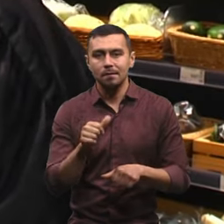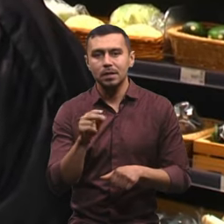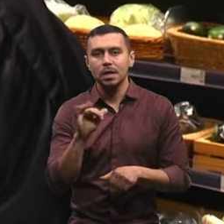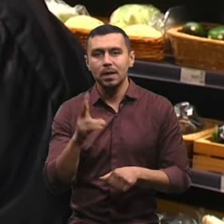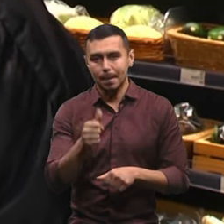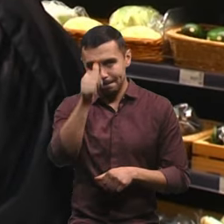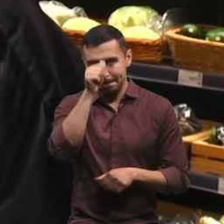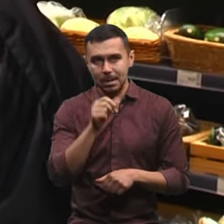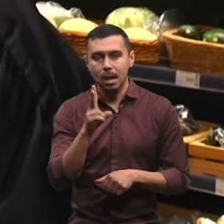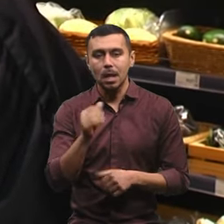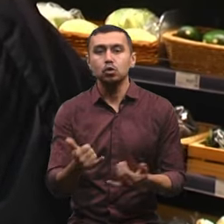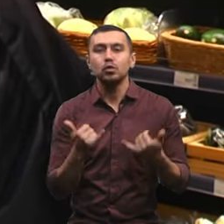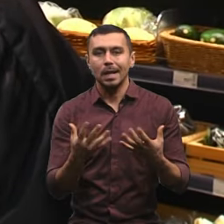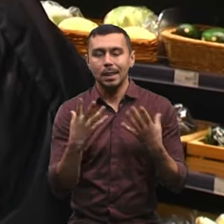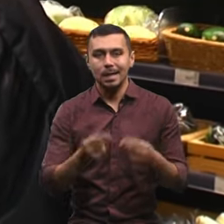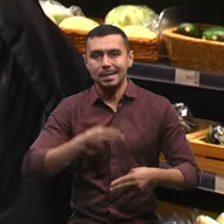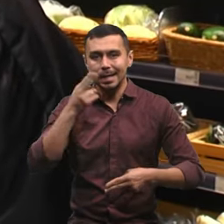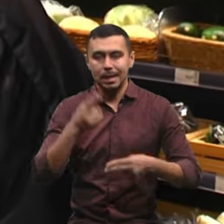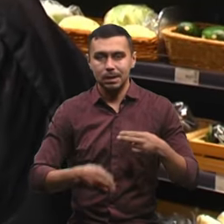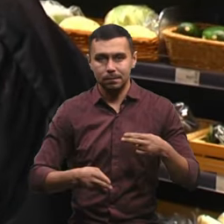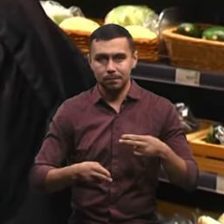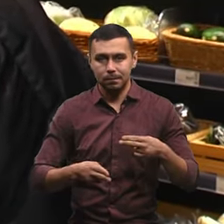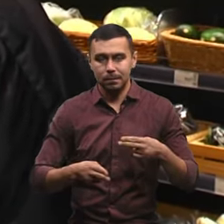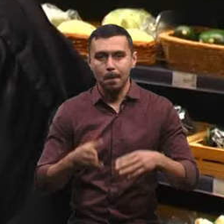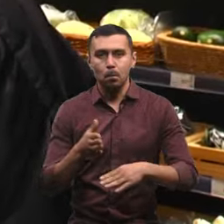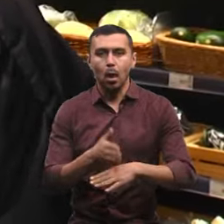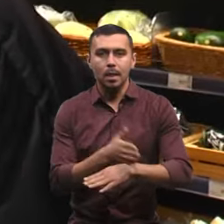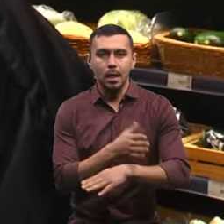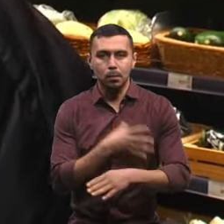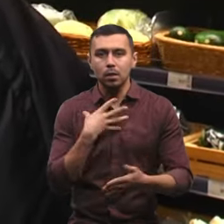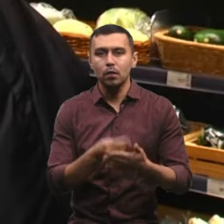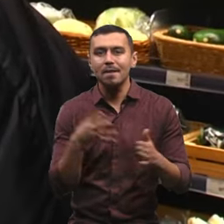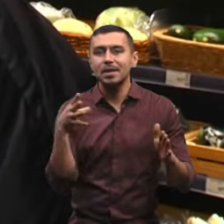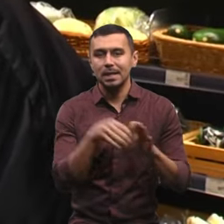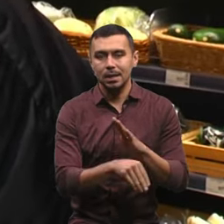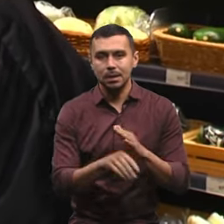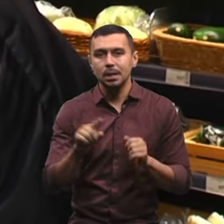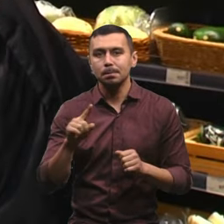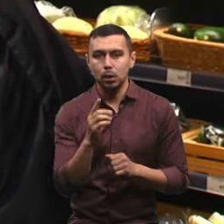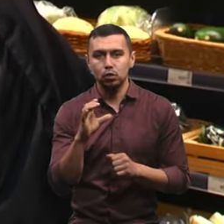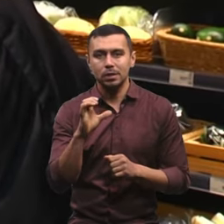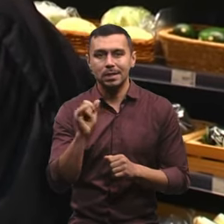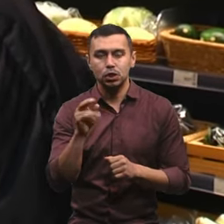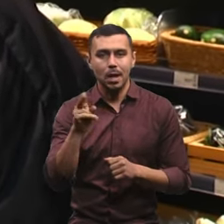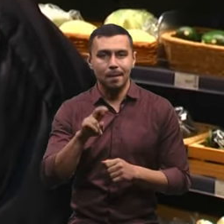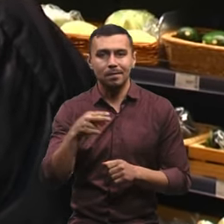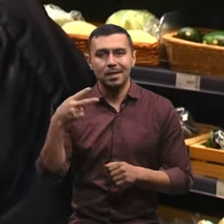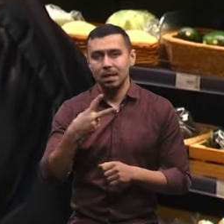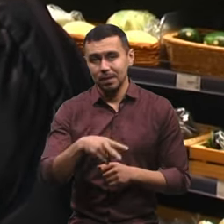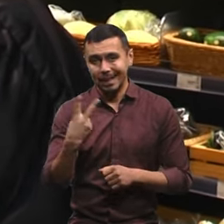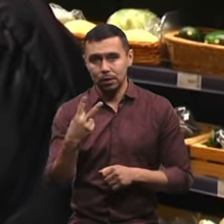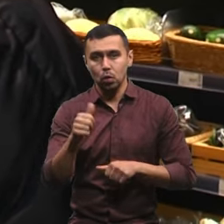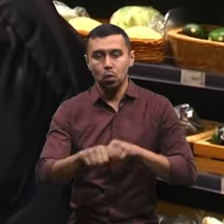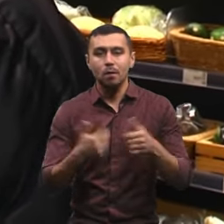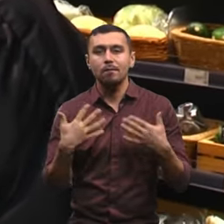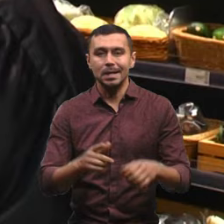місяці, на сьогоднішній день закінчив, будемо казати, поетапне своє втілення. З 1 січня 2023 року